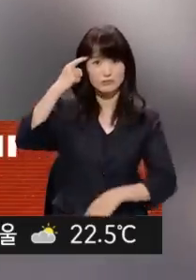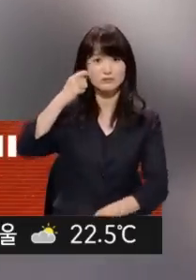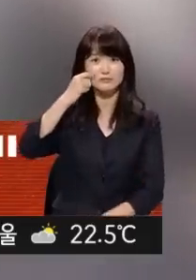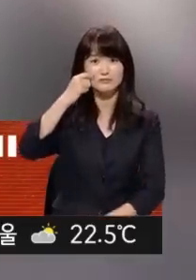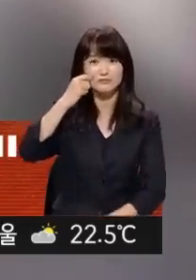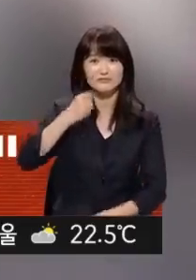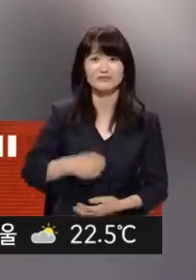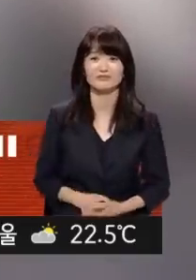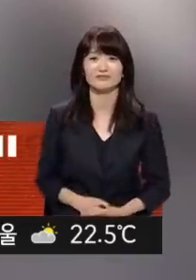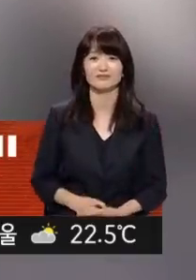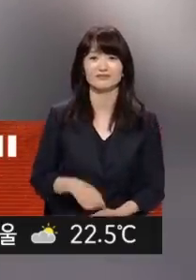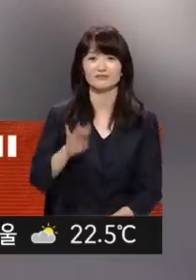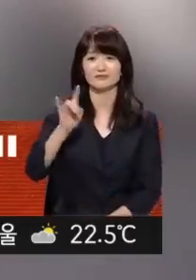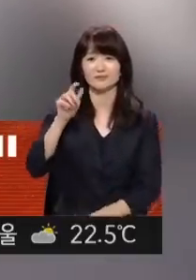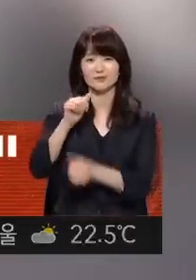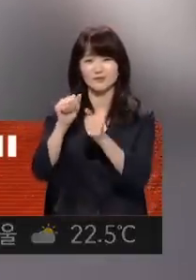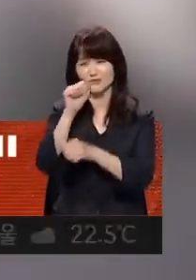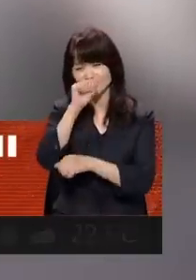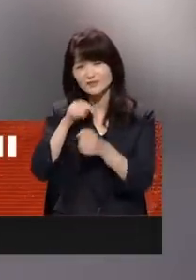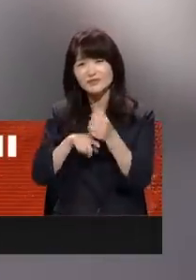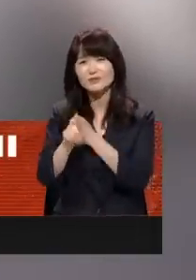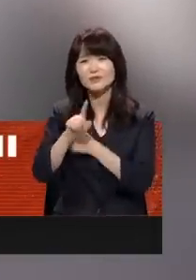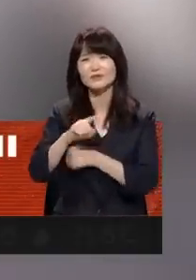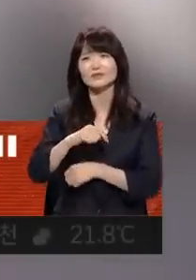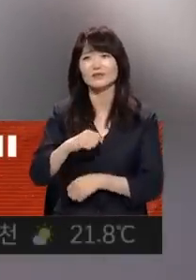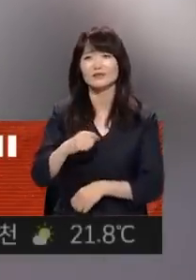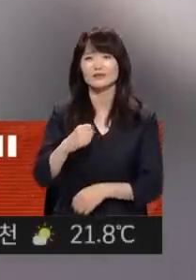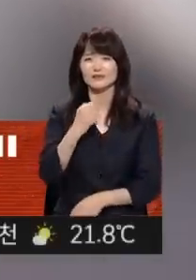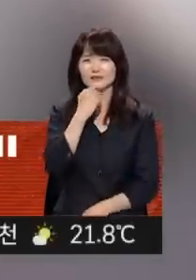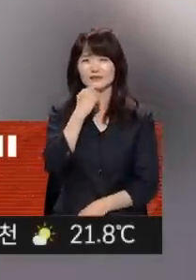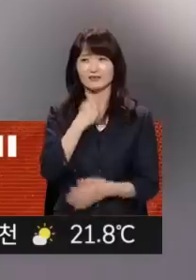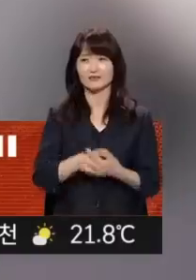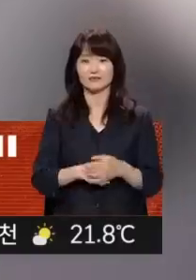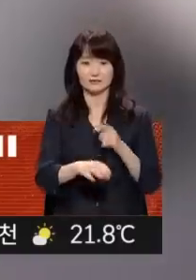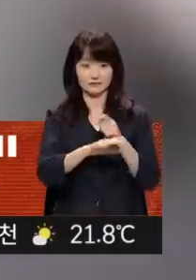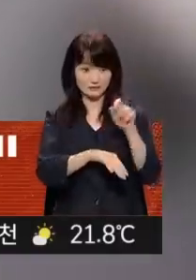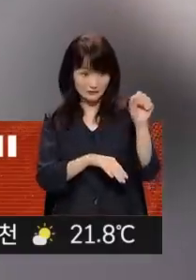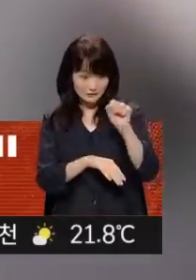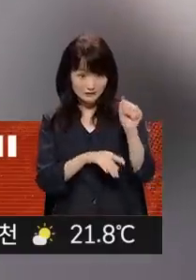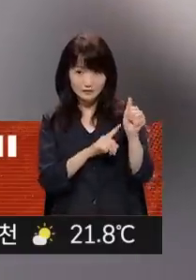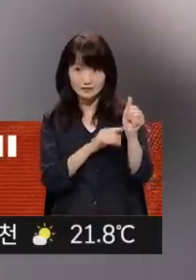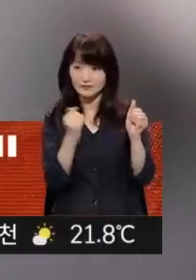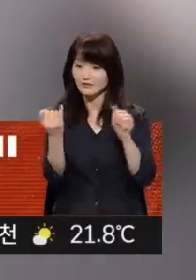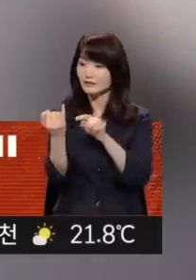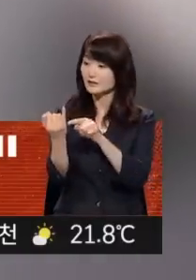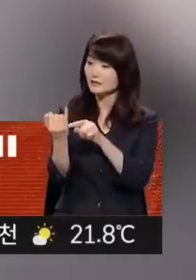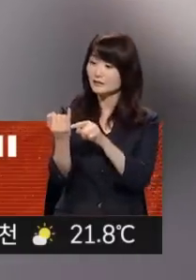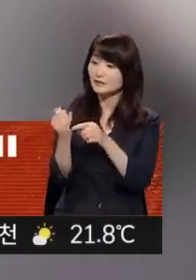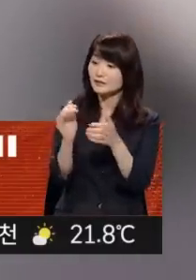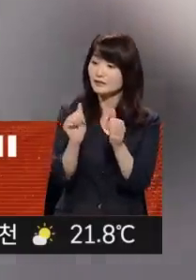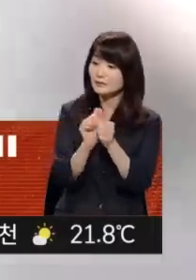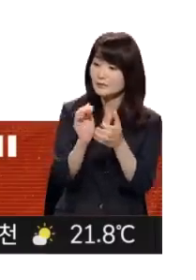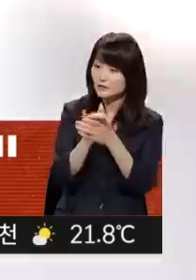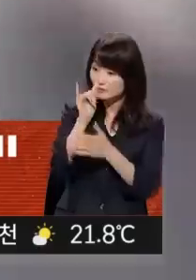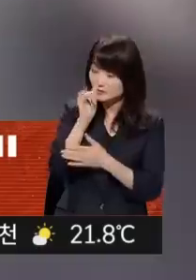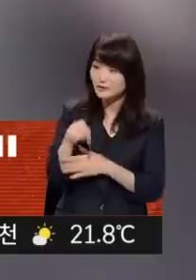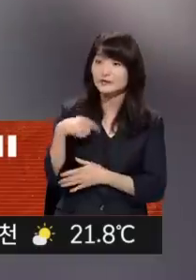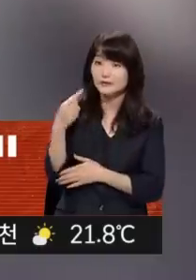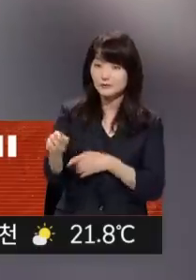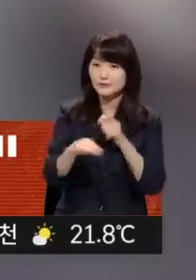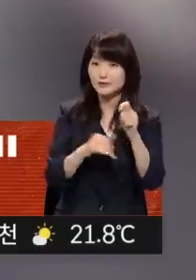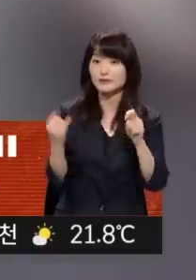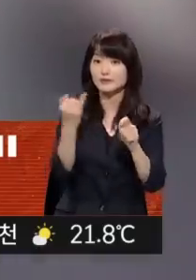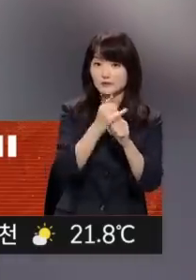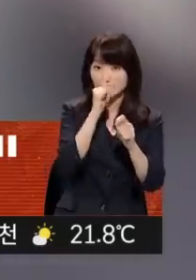너무 웃겼어요 근데 더 황당한게 있습니다이 상황에 택시 기사는요 여성한테 남자친구 있냐 다음에 택시 탈 일